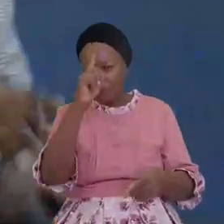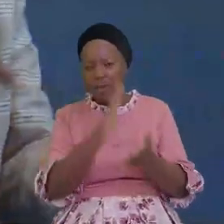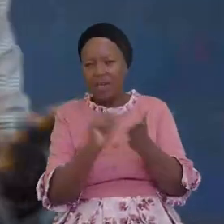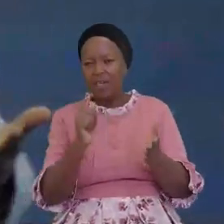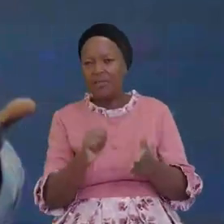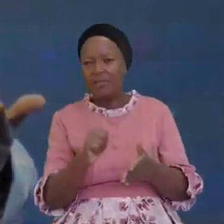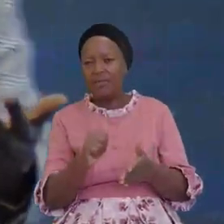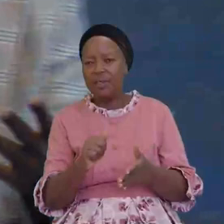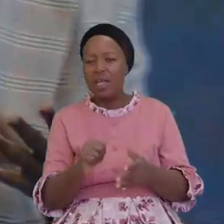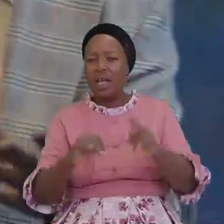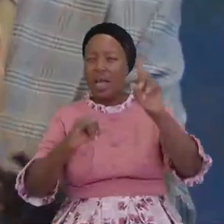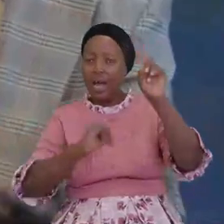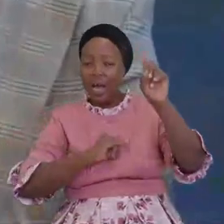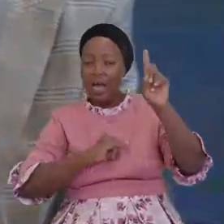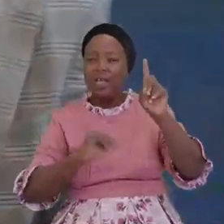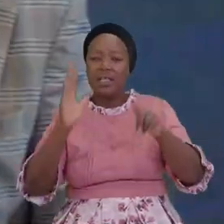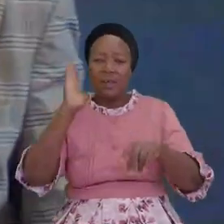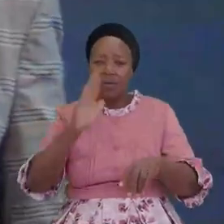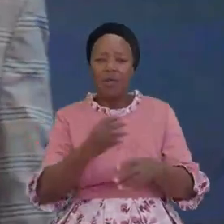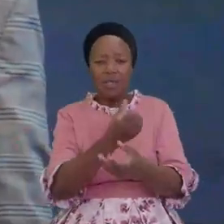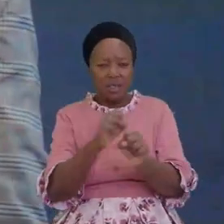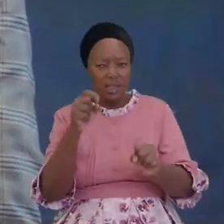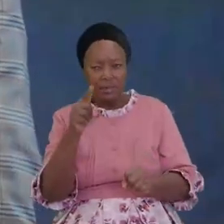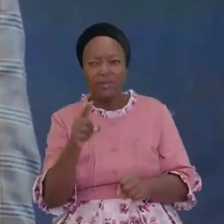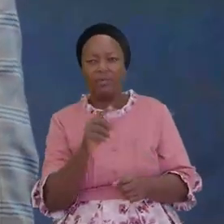Il dit quand tu viendras et tu crois,